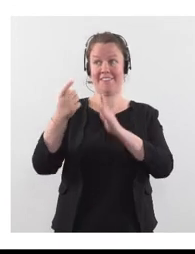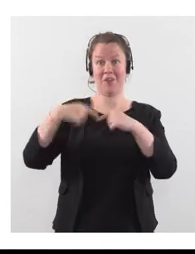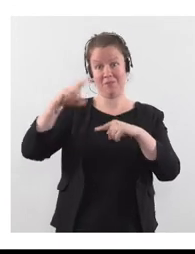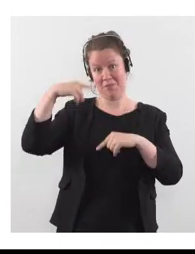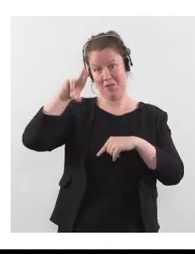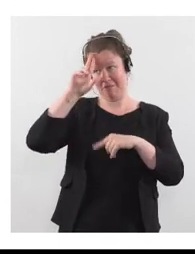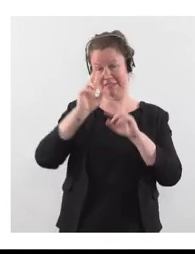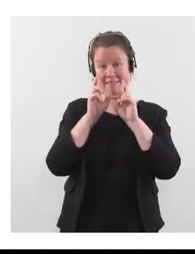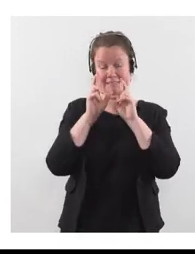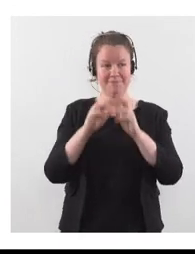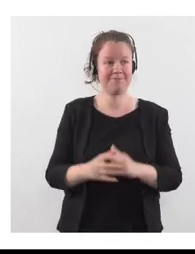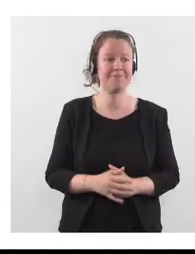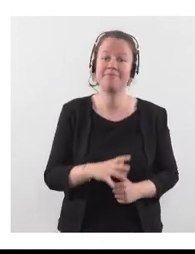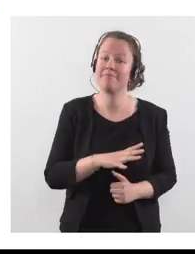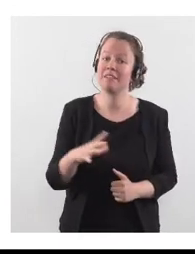Madame la défenseure des droits.